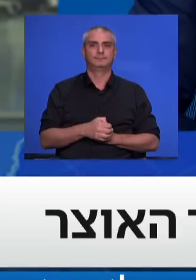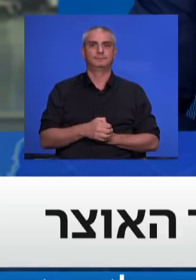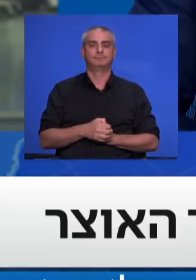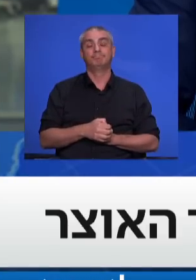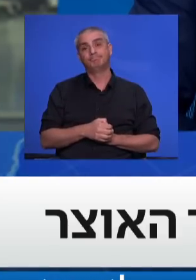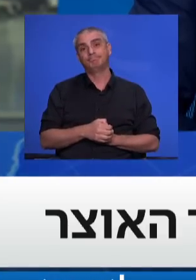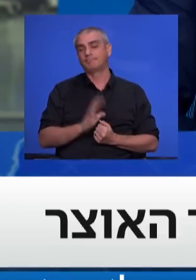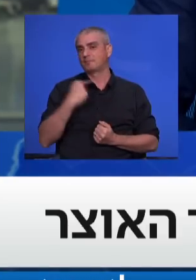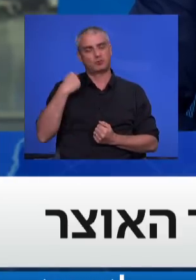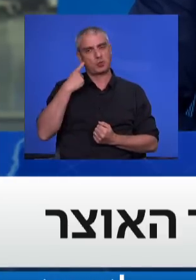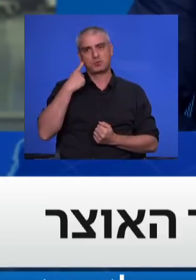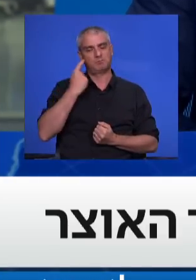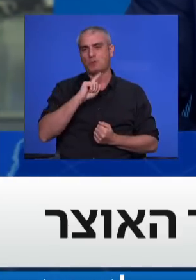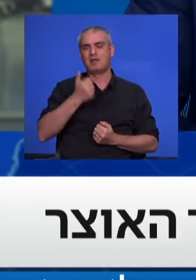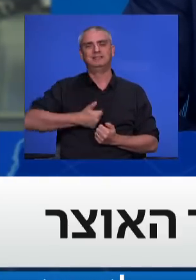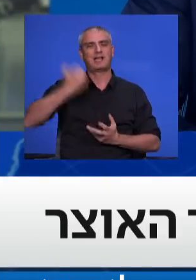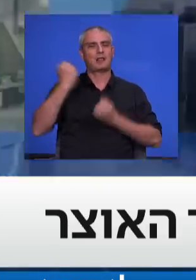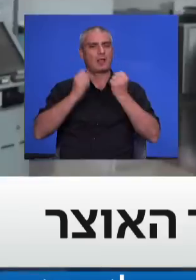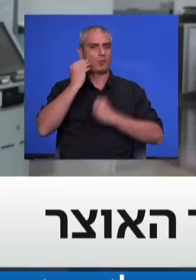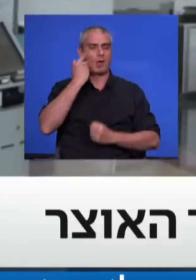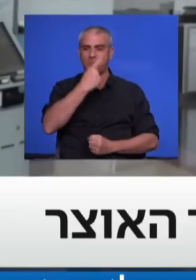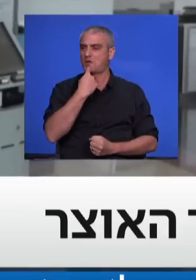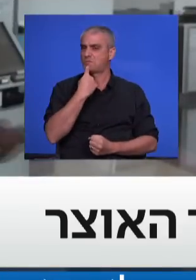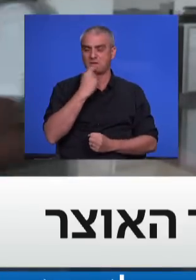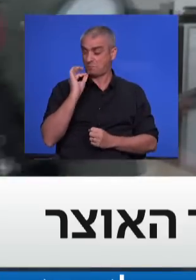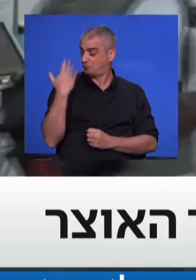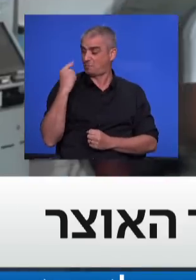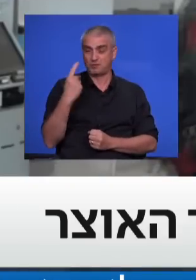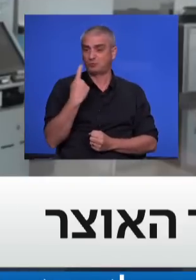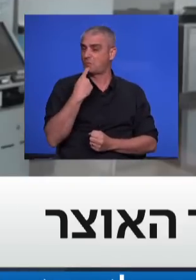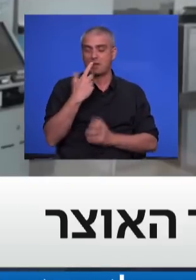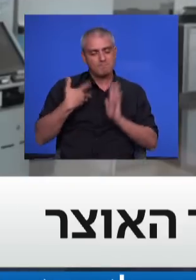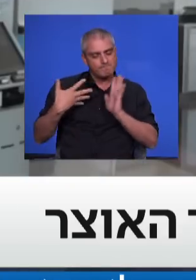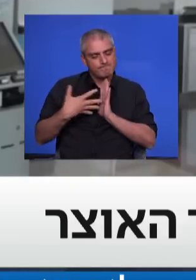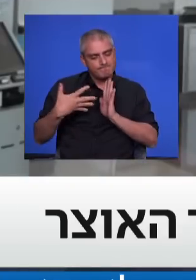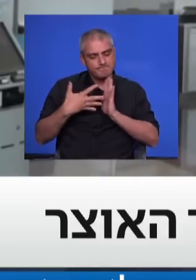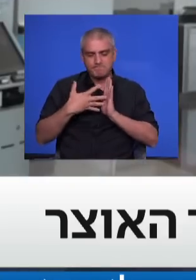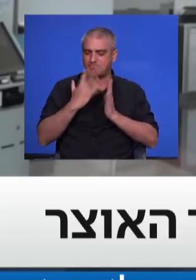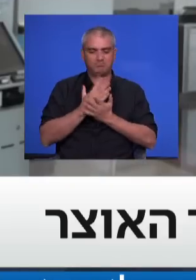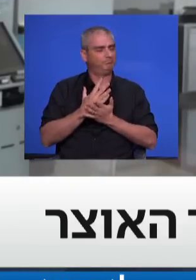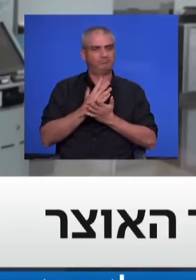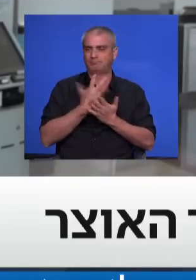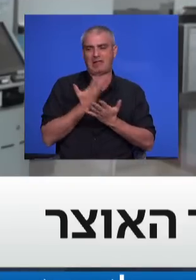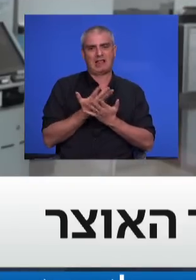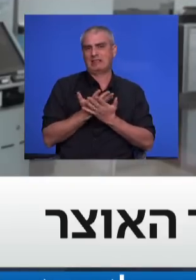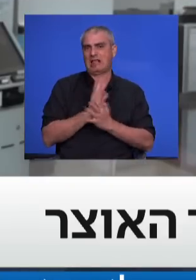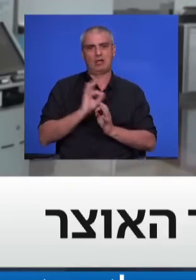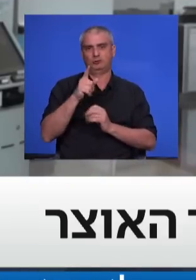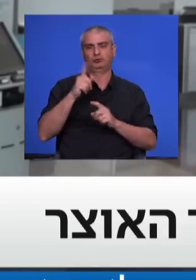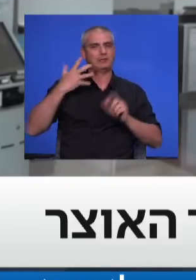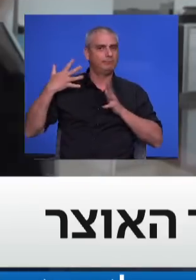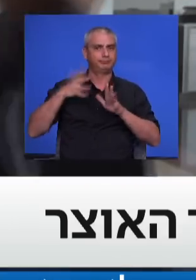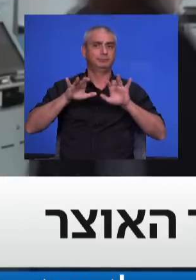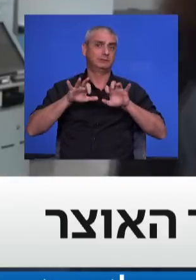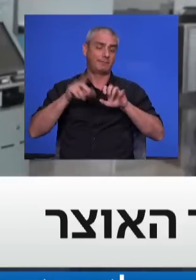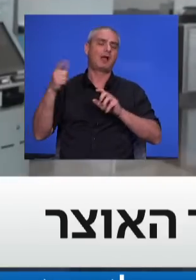ככל הידוע לא, אומר שר התחבורה פיט בוטיג'אג' ממש בשעה האחרונה, אומר לפי הבדיקות שאנחנו עשינו, אין ראיות לכך שמדובר במתקפת סייבר,